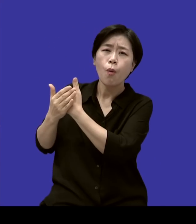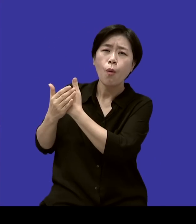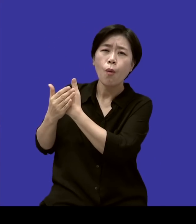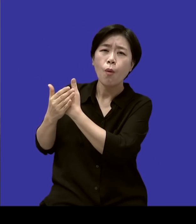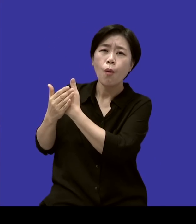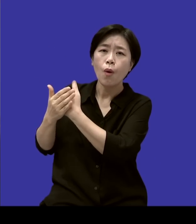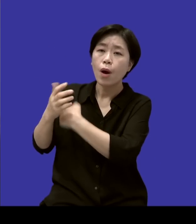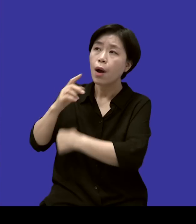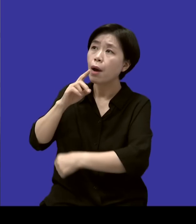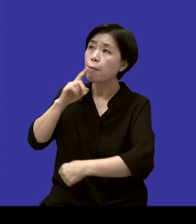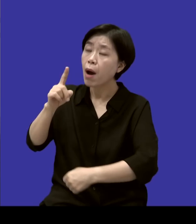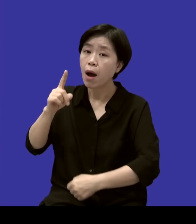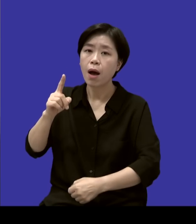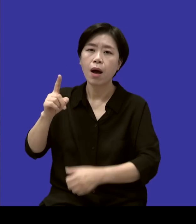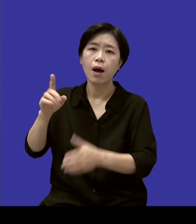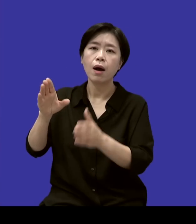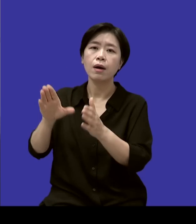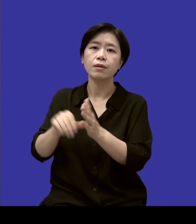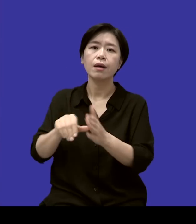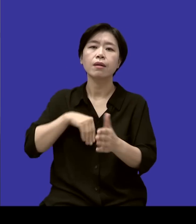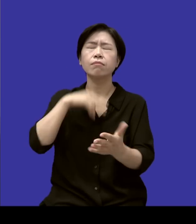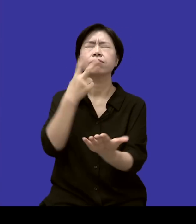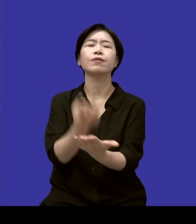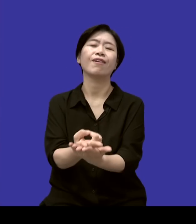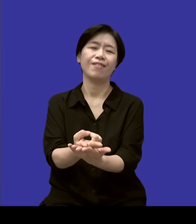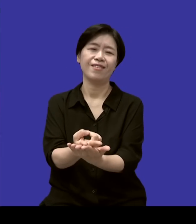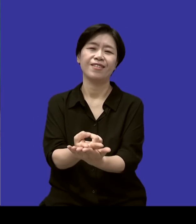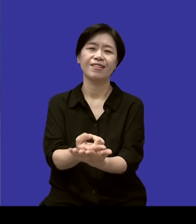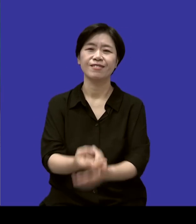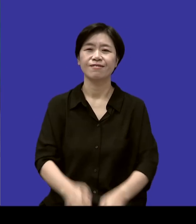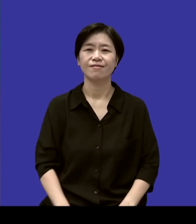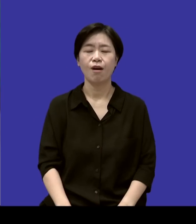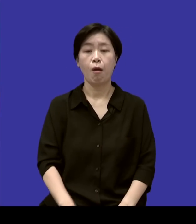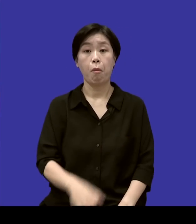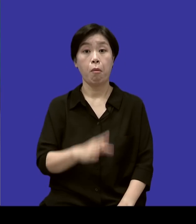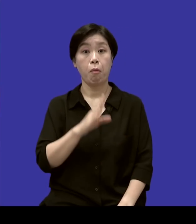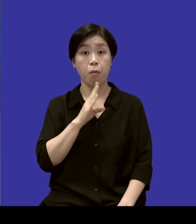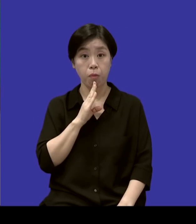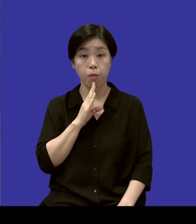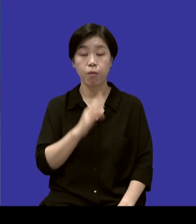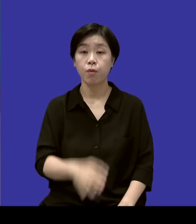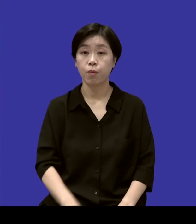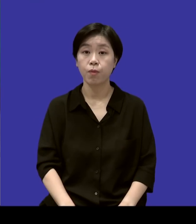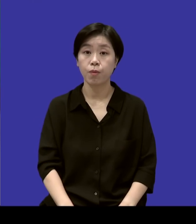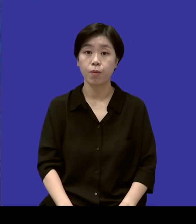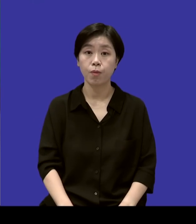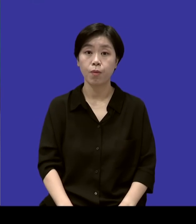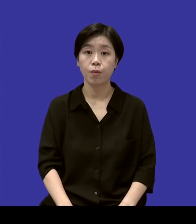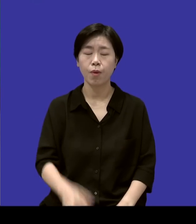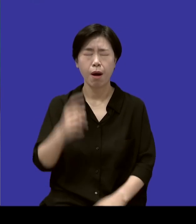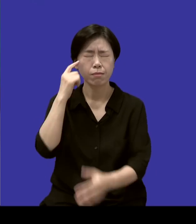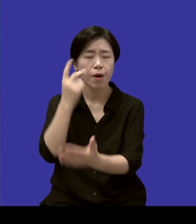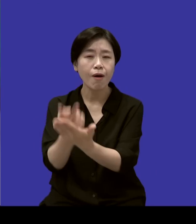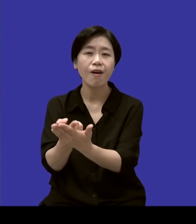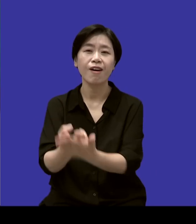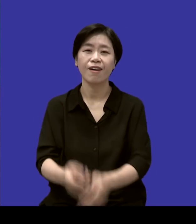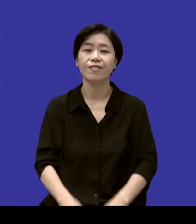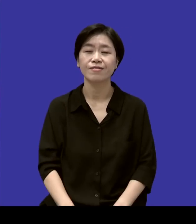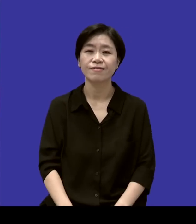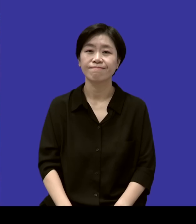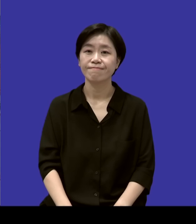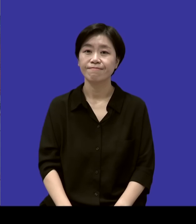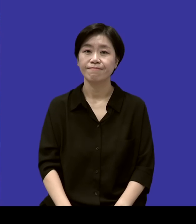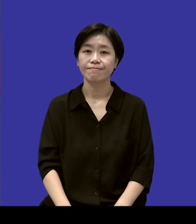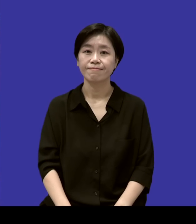그 하나님의 강력한 임재 가운데 제가 기절을 했어요. 기절을 했어요. 예. 그래서